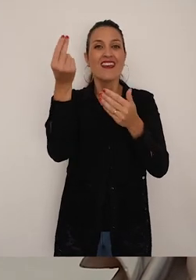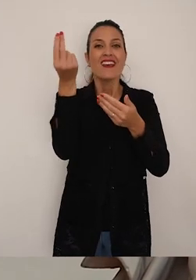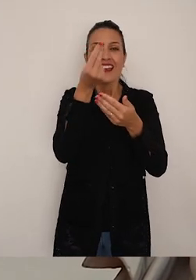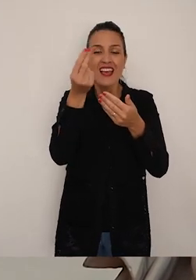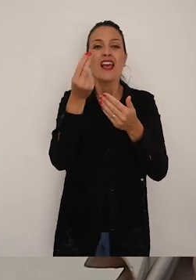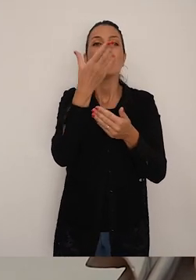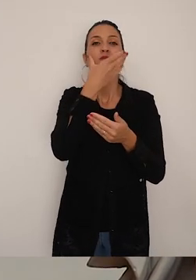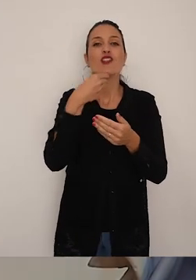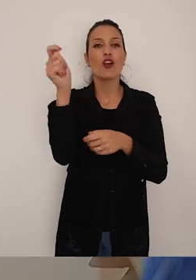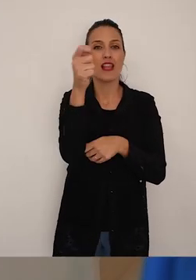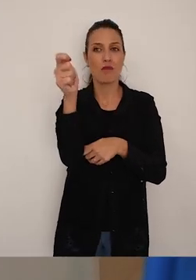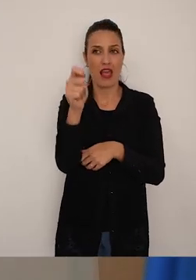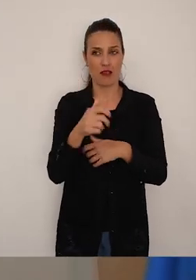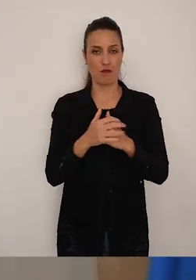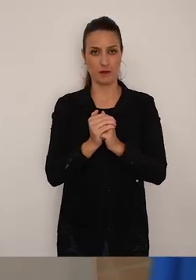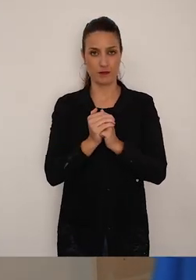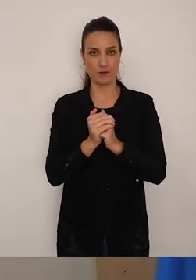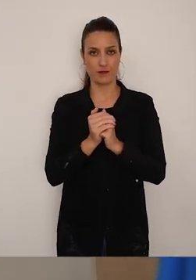Madonna della Palma.